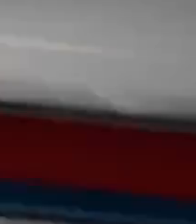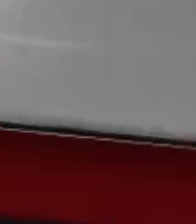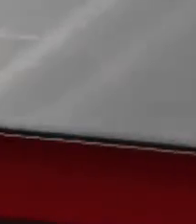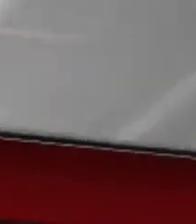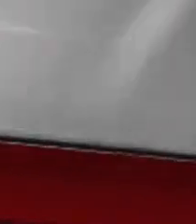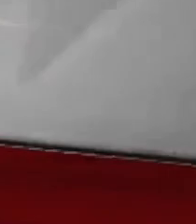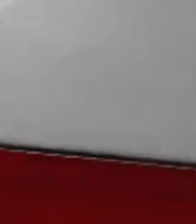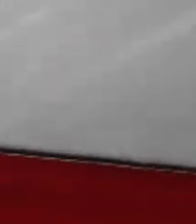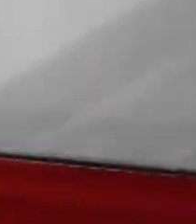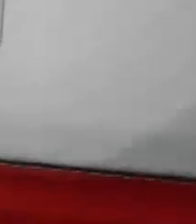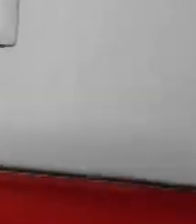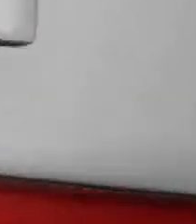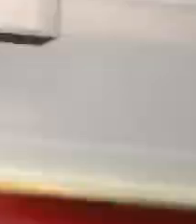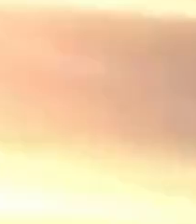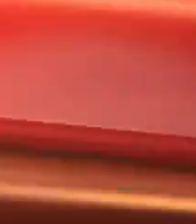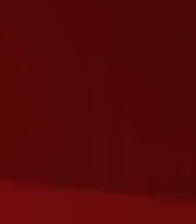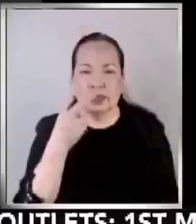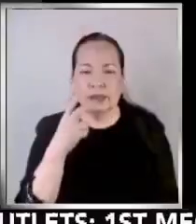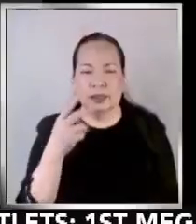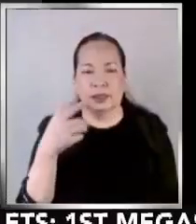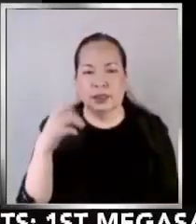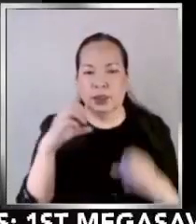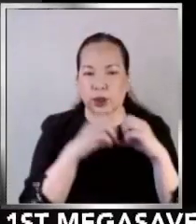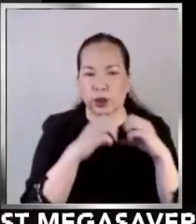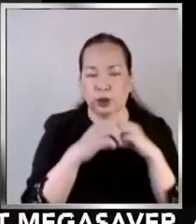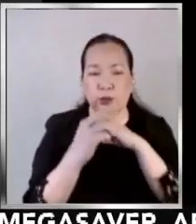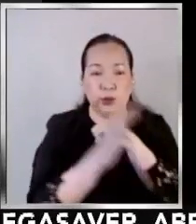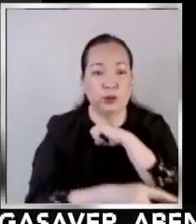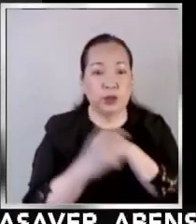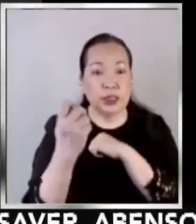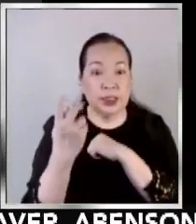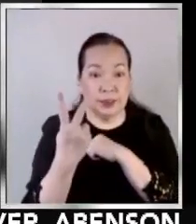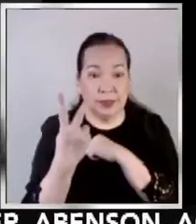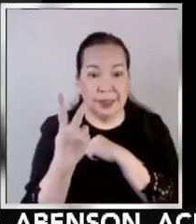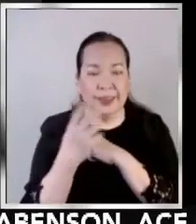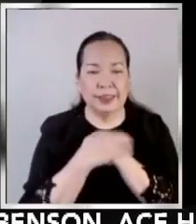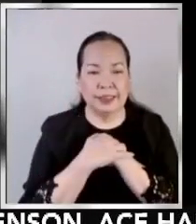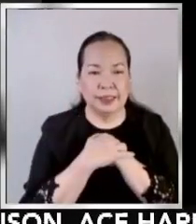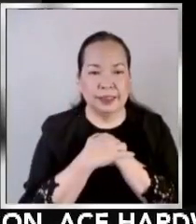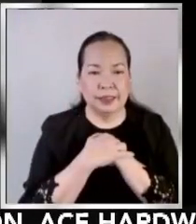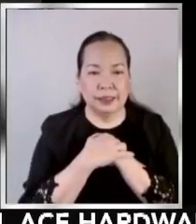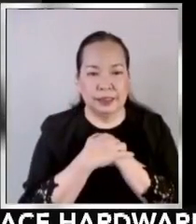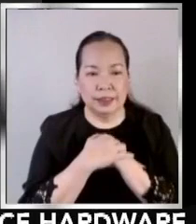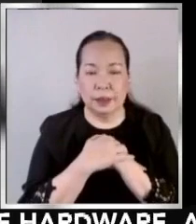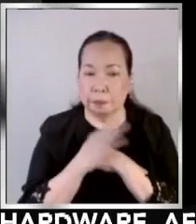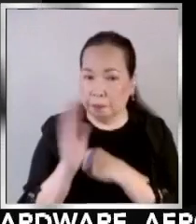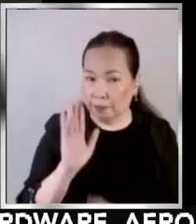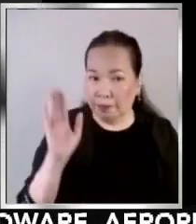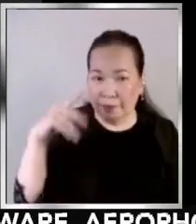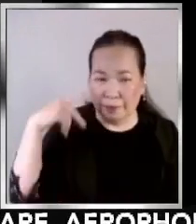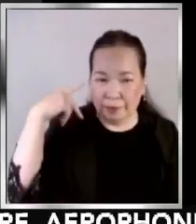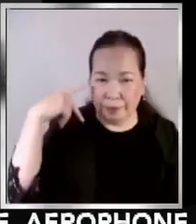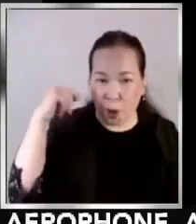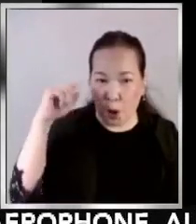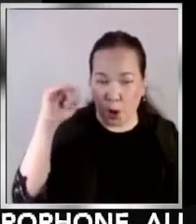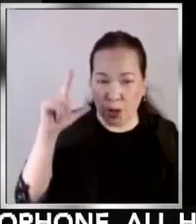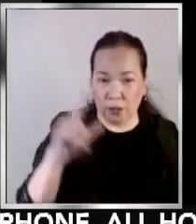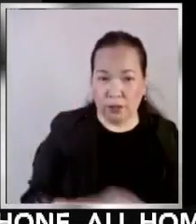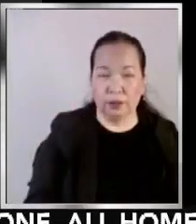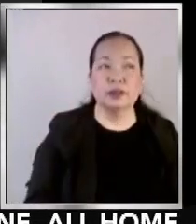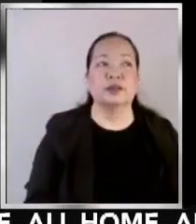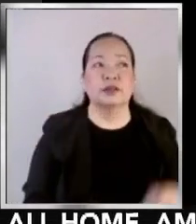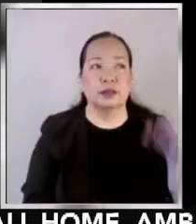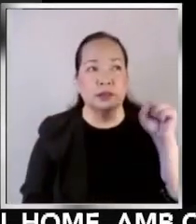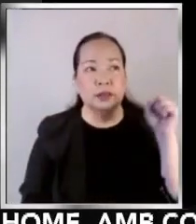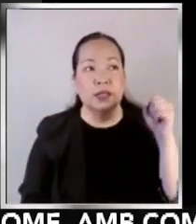Hernandez ng GMA Regional TV, Balitang Southern Tagalog. Paul. Ivan, yung naitala ng FIVOC